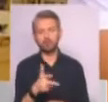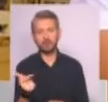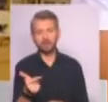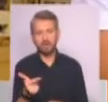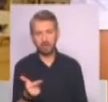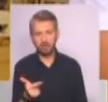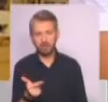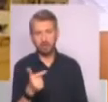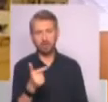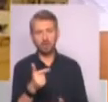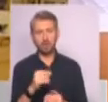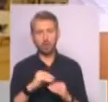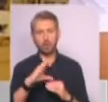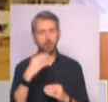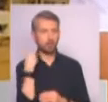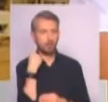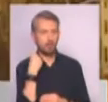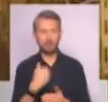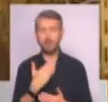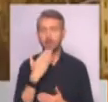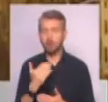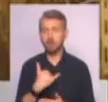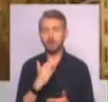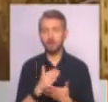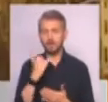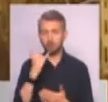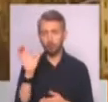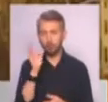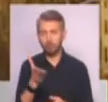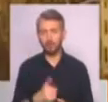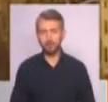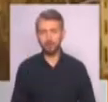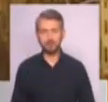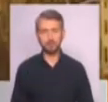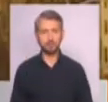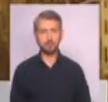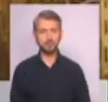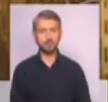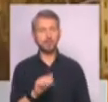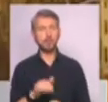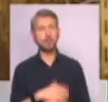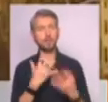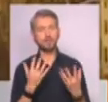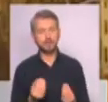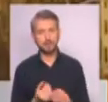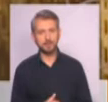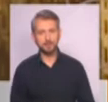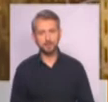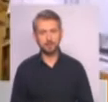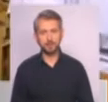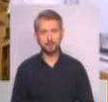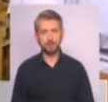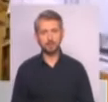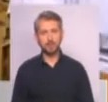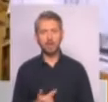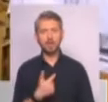гривень накопичується борг. Зрозуміло. Дякую. У нас є телефонний дзвінок. Слухаємо вас. Добрий день. Добрий день.